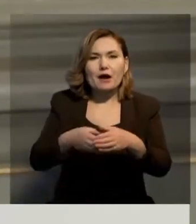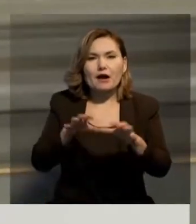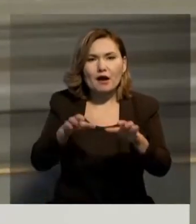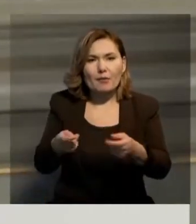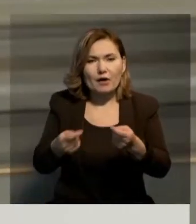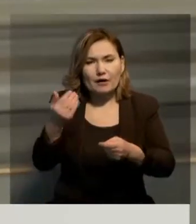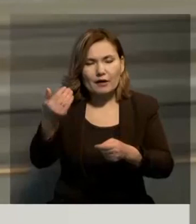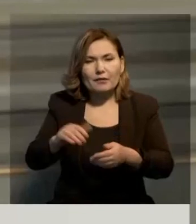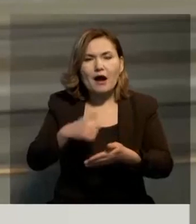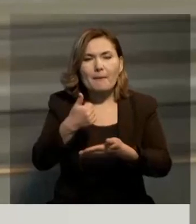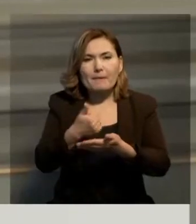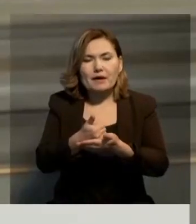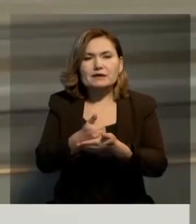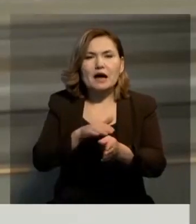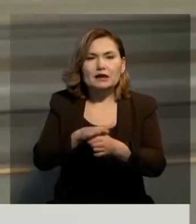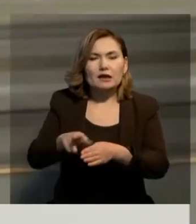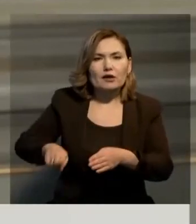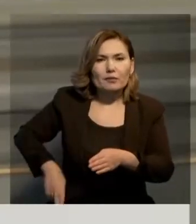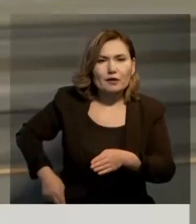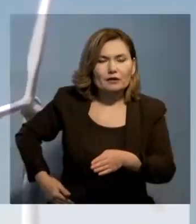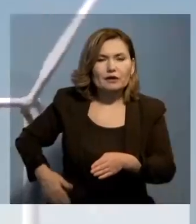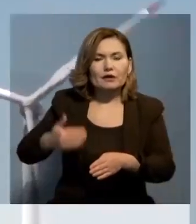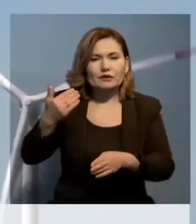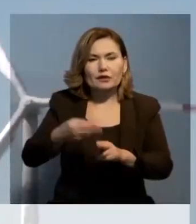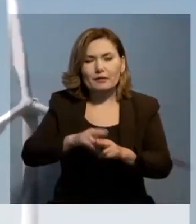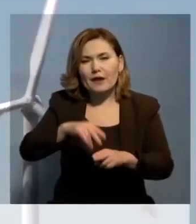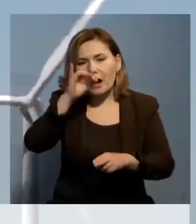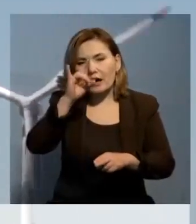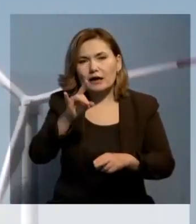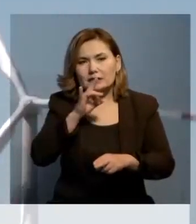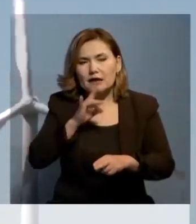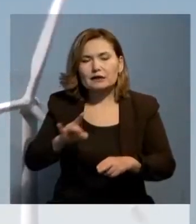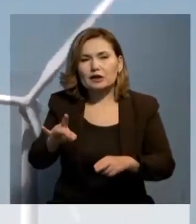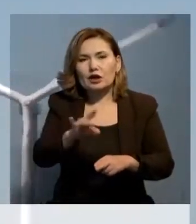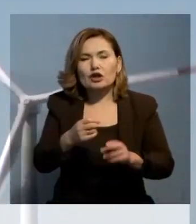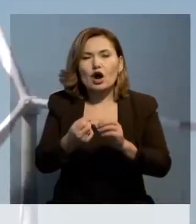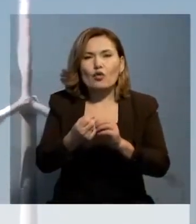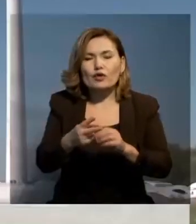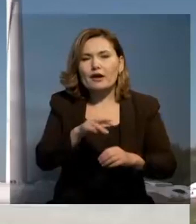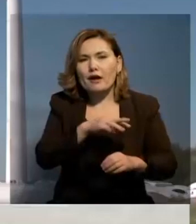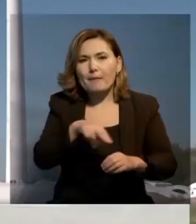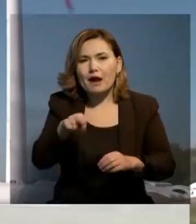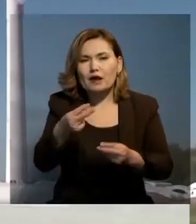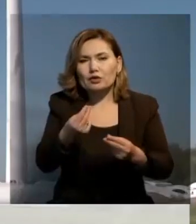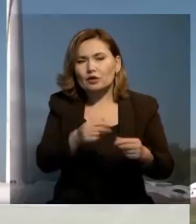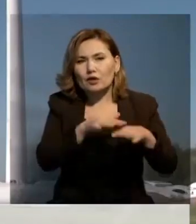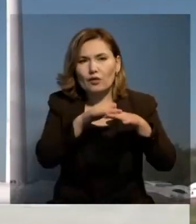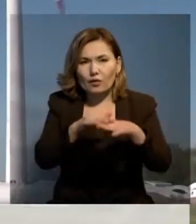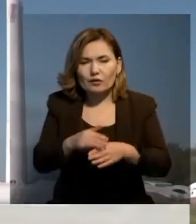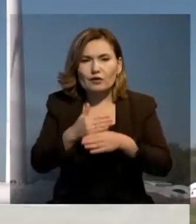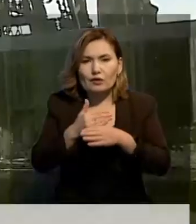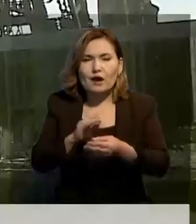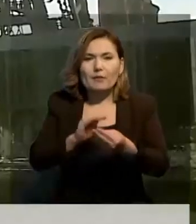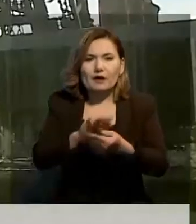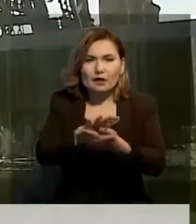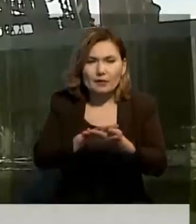әрі бас атқарушы директоры Патрик Пуянны Қазақстанға 12 миллиард доллар инвестиция құйған, әлі де құя